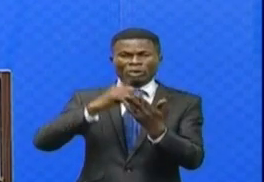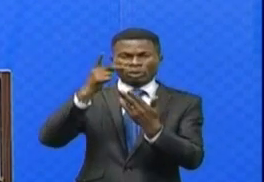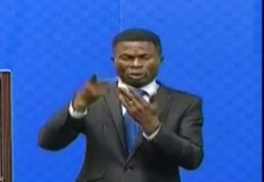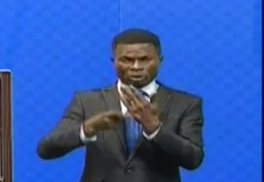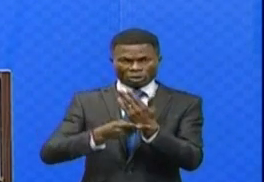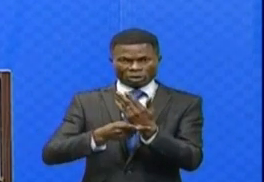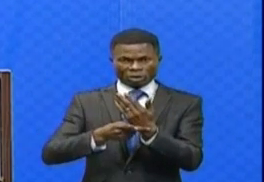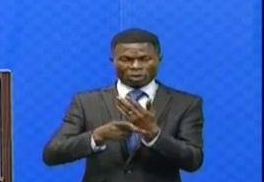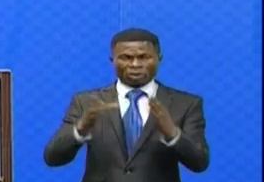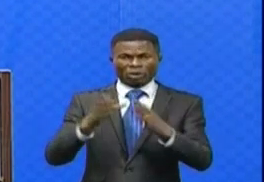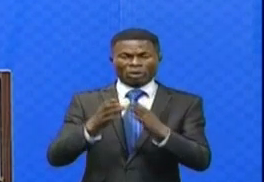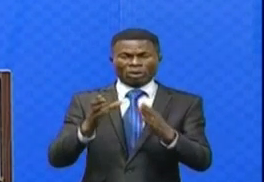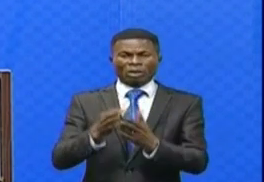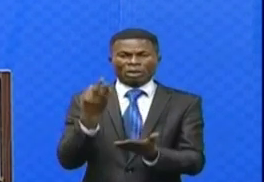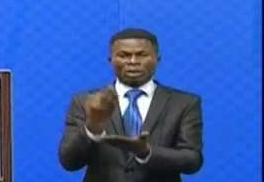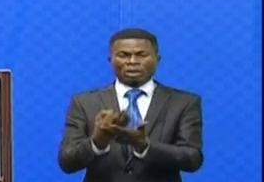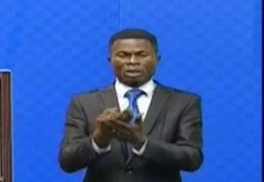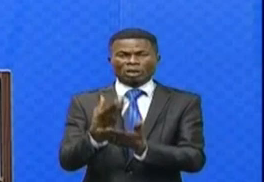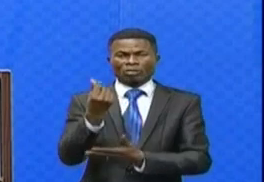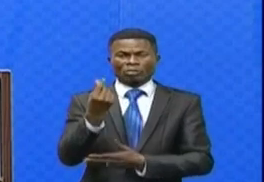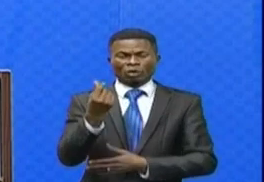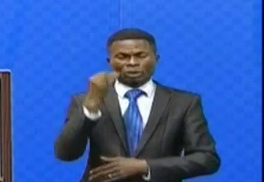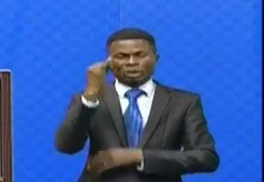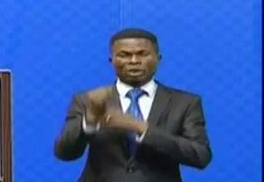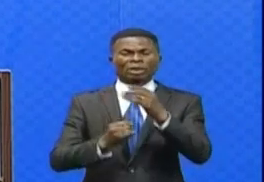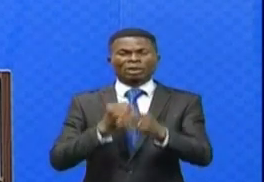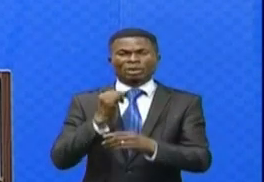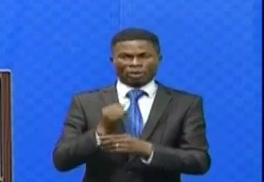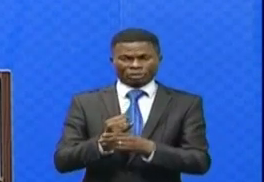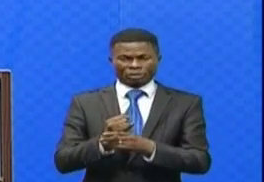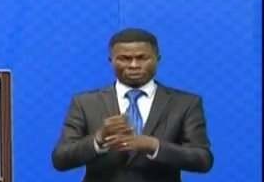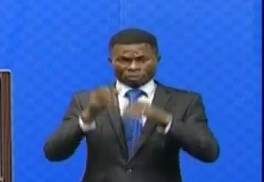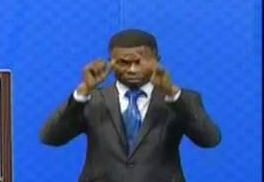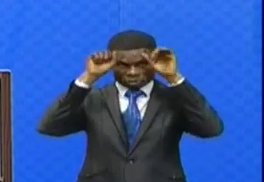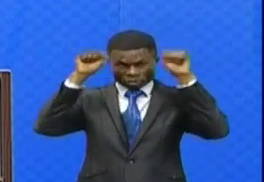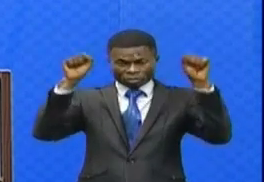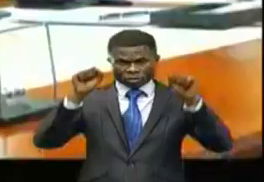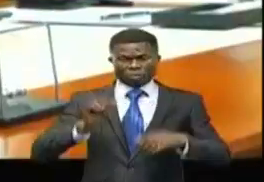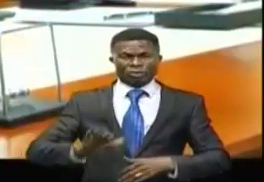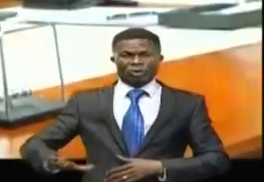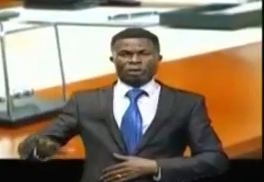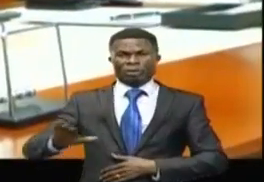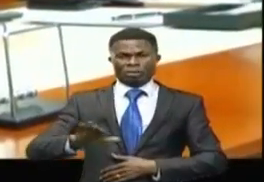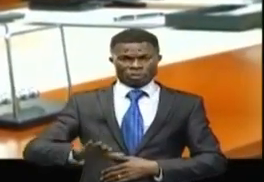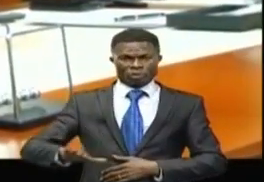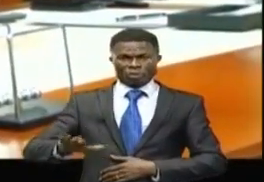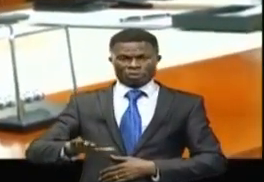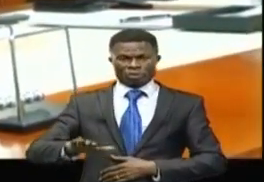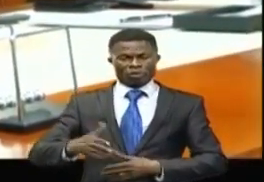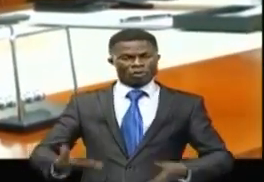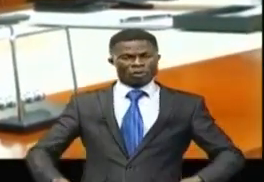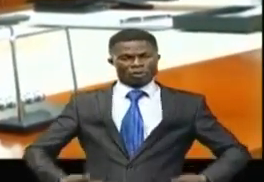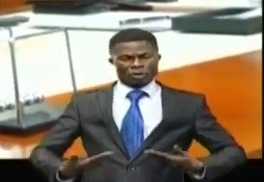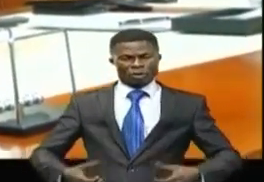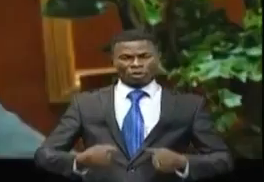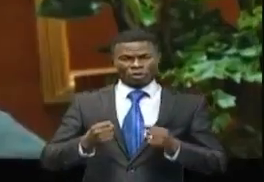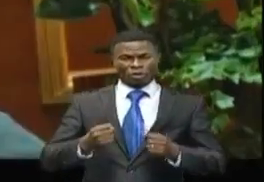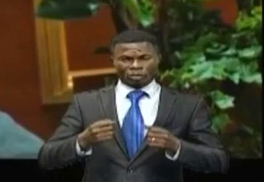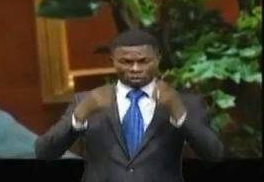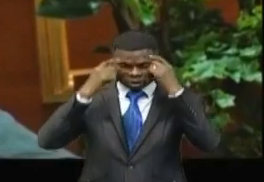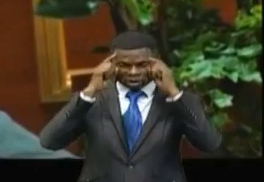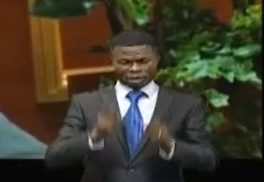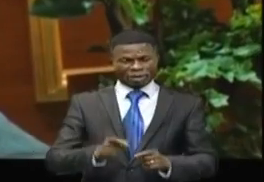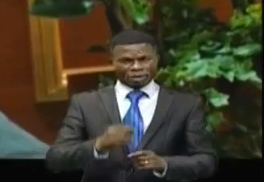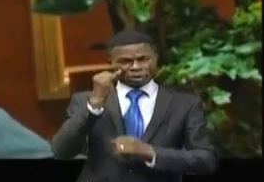le fonds monétaire international le président de la république a salué la conclusion satisfaisante